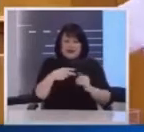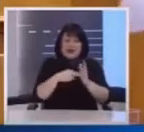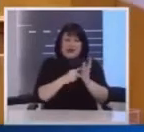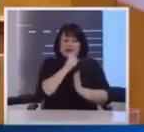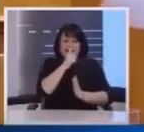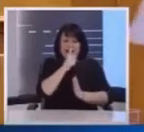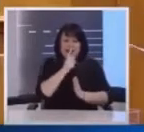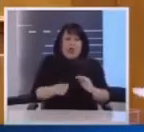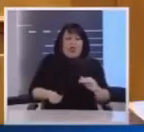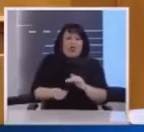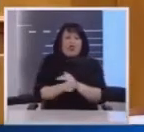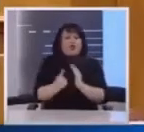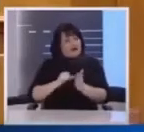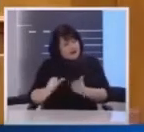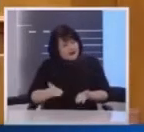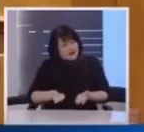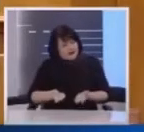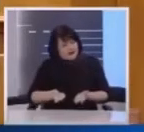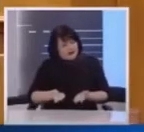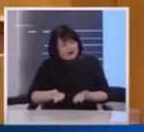δωροδοκία φυσικά παραγράφεται.